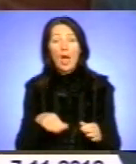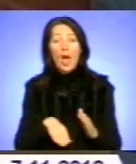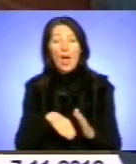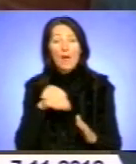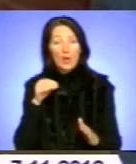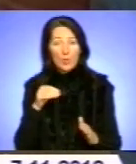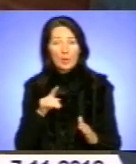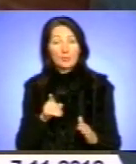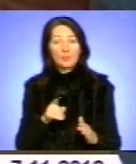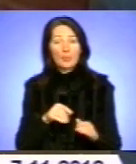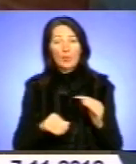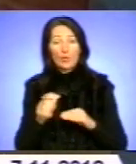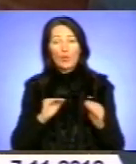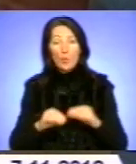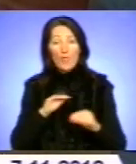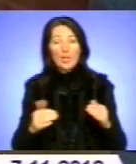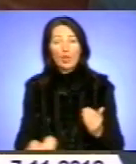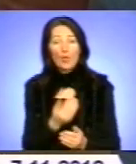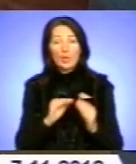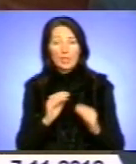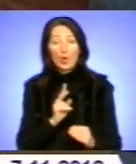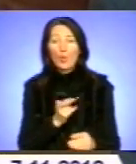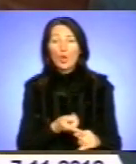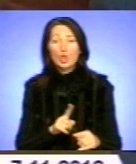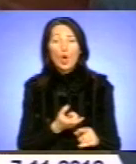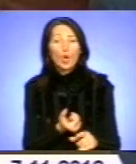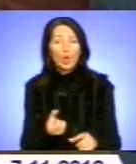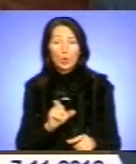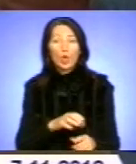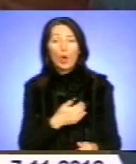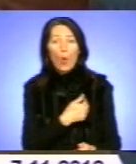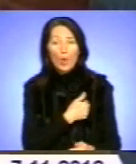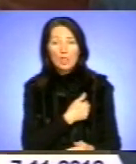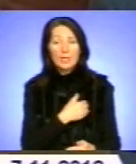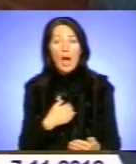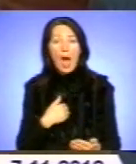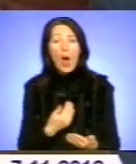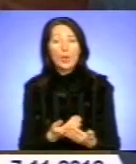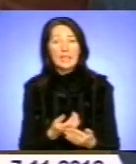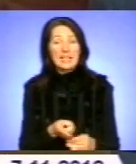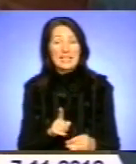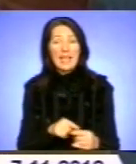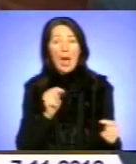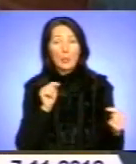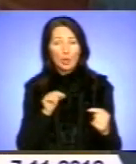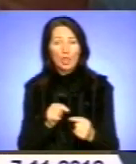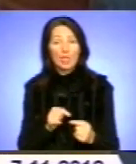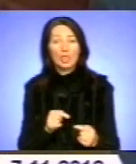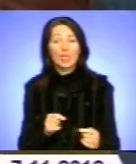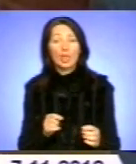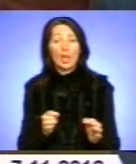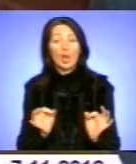органу? Комусь цього дуже хочеться. Але це протирічить здоровому